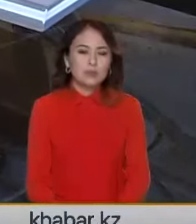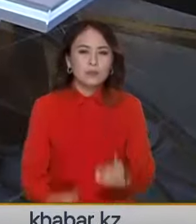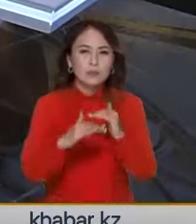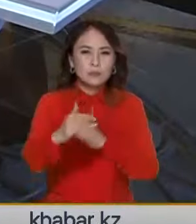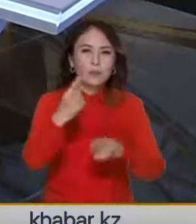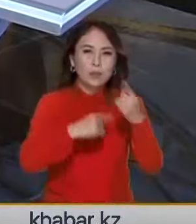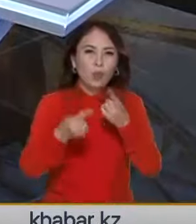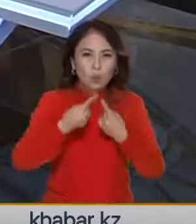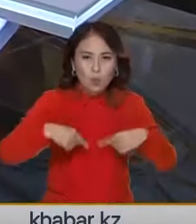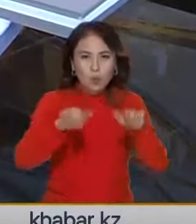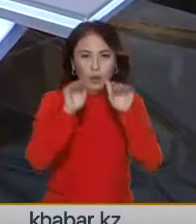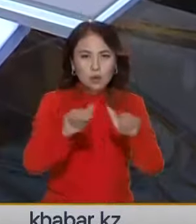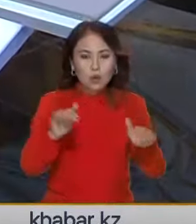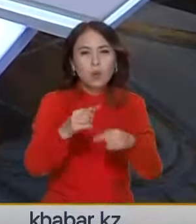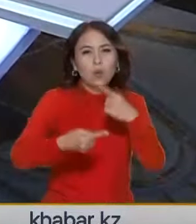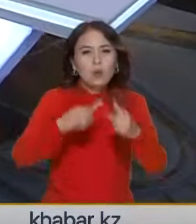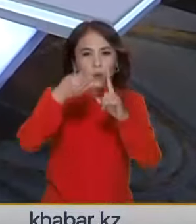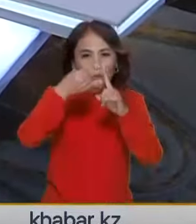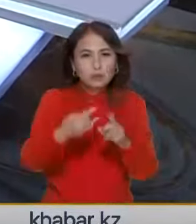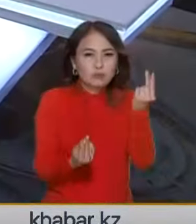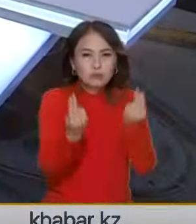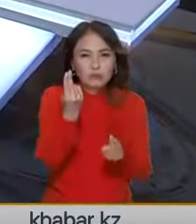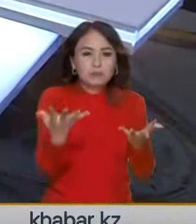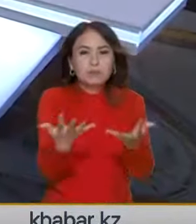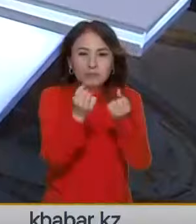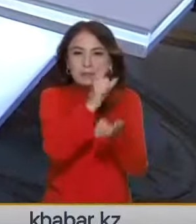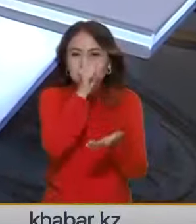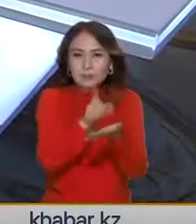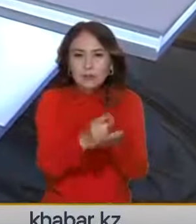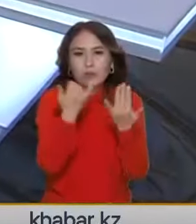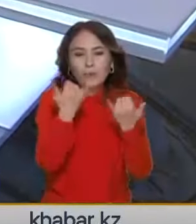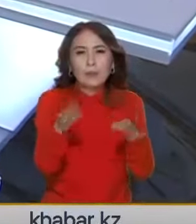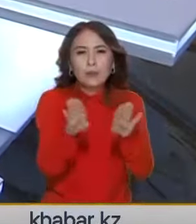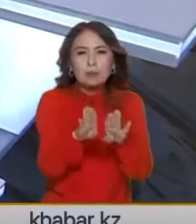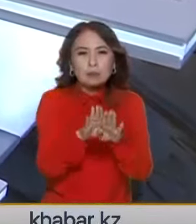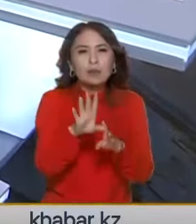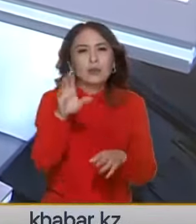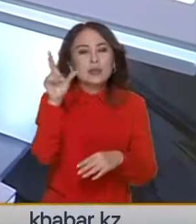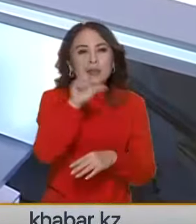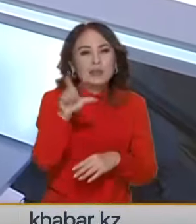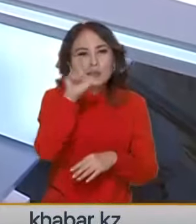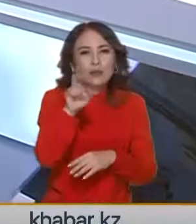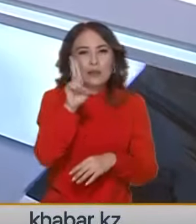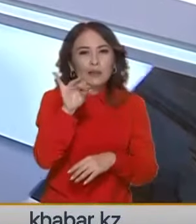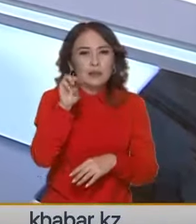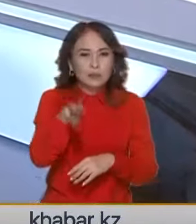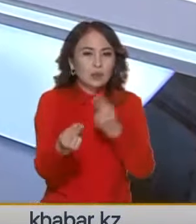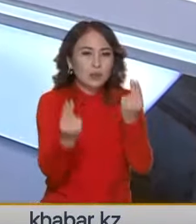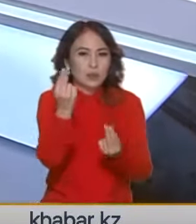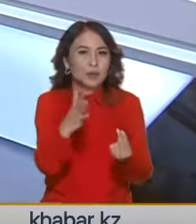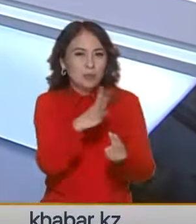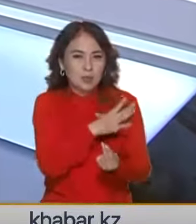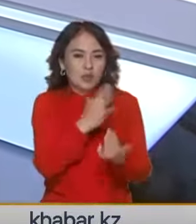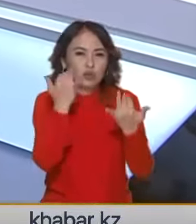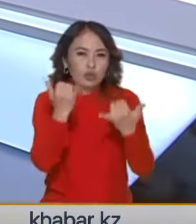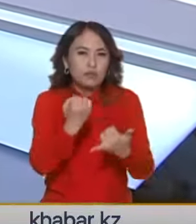Елімізге оралсақ, қоғамда балаларды онлайн ойыннан құтқару міндеті туда. Бұған дейін көк кит деп аталатын ойын әуреге салған.